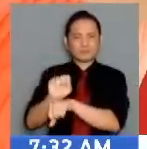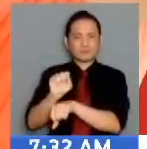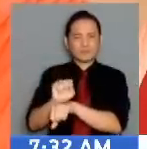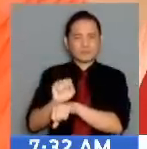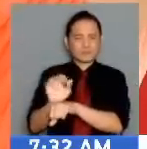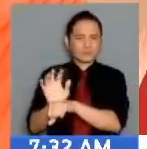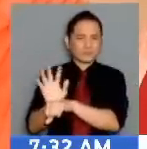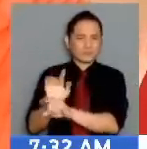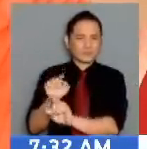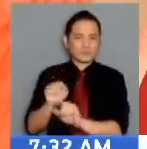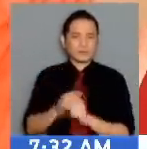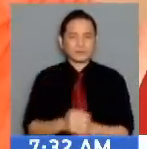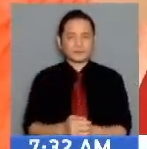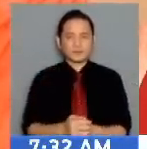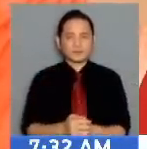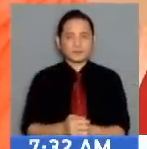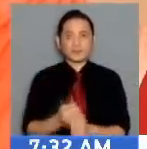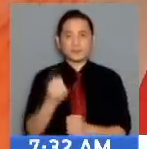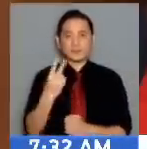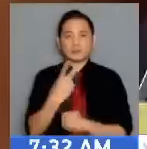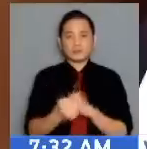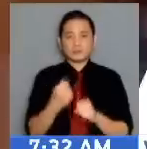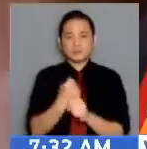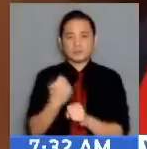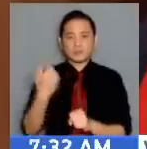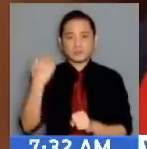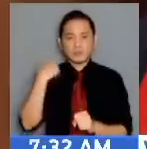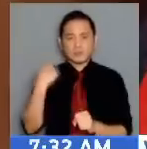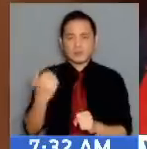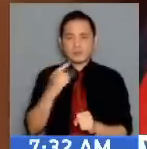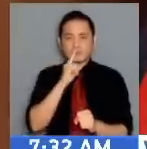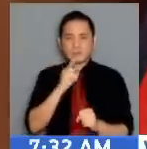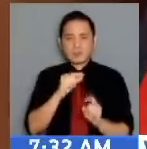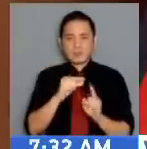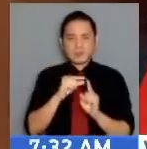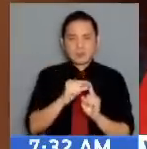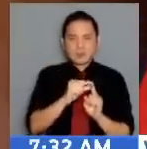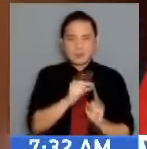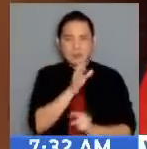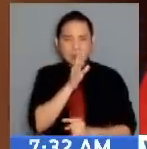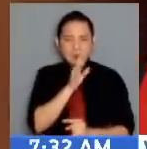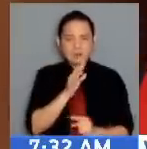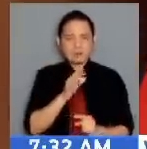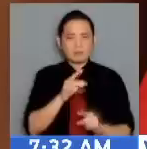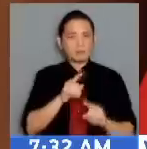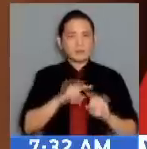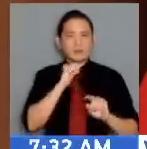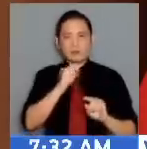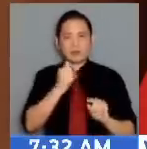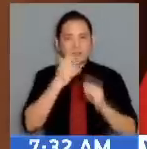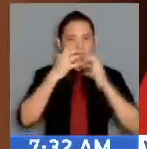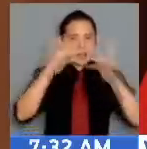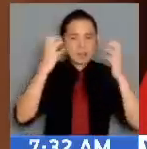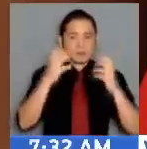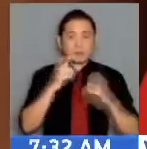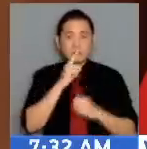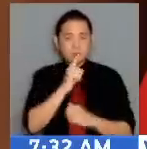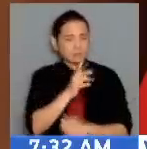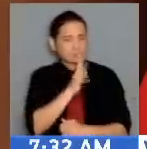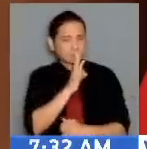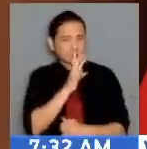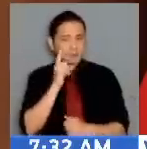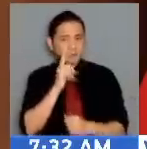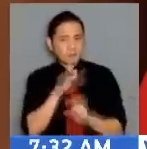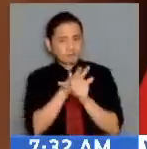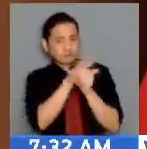Alex 12 years ago pero hindi niya raw sinigawan. I'm not talking to you like this because I want to put you down. Kung gusto mo magtagal sa industriya,